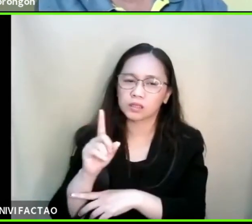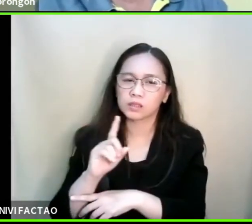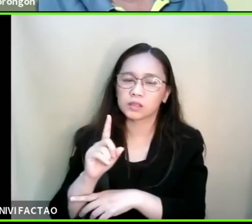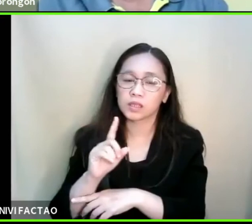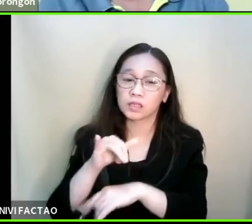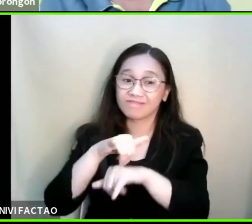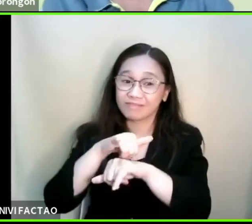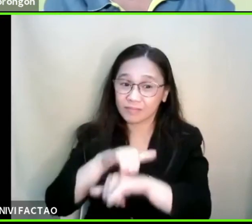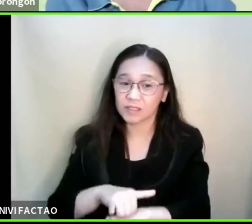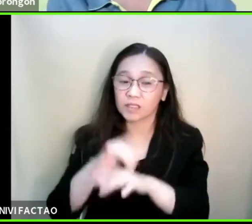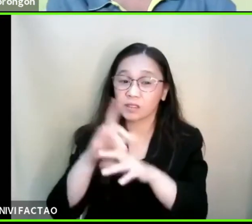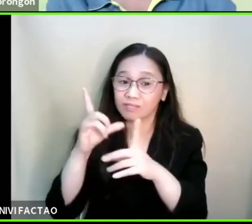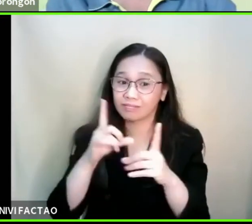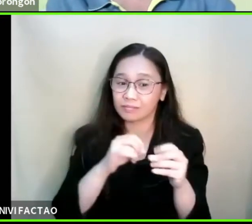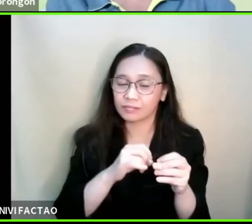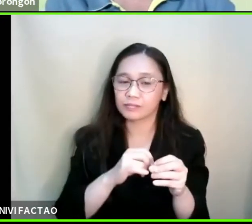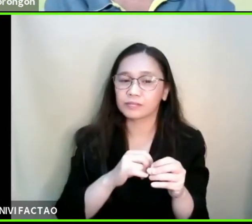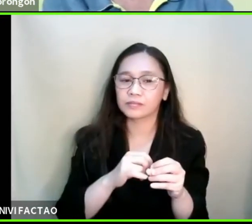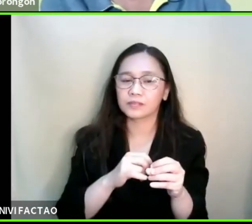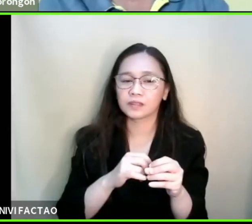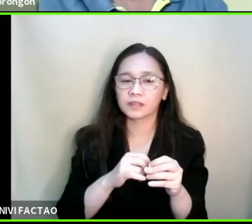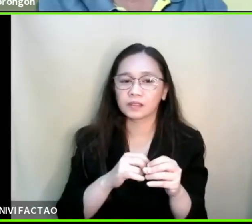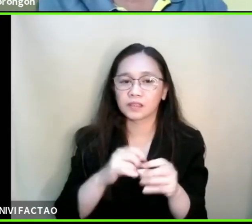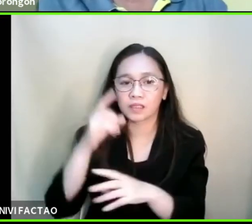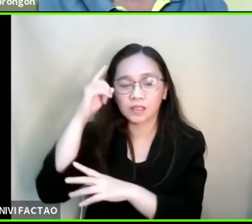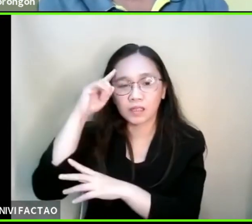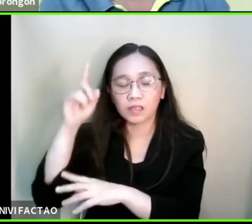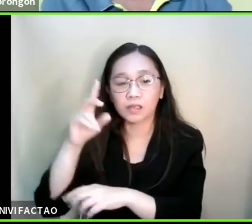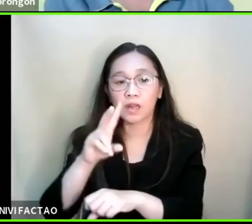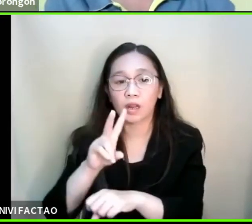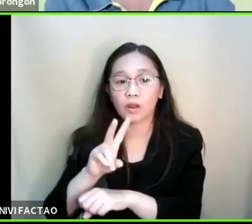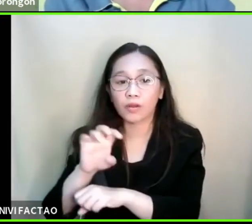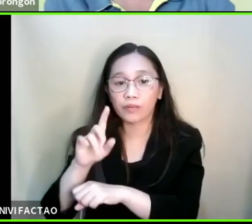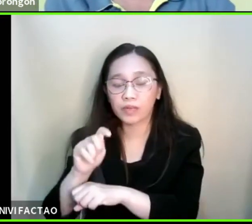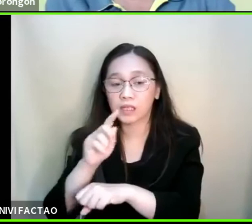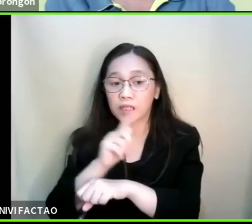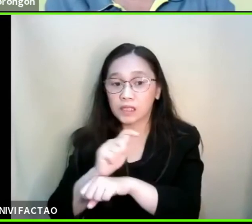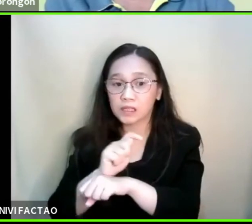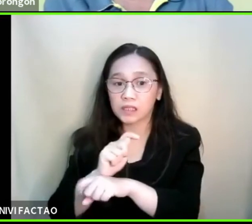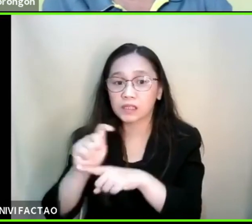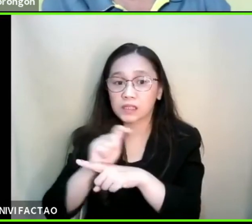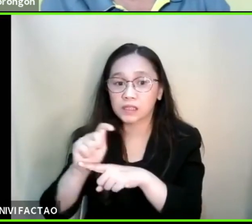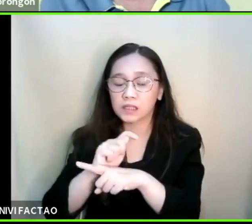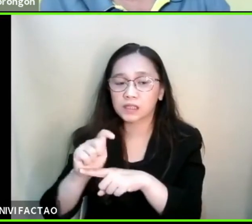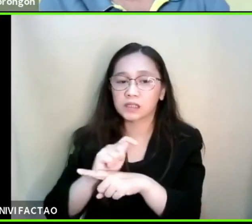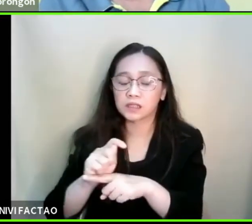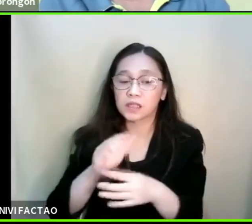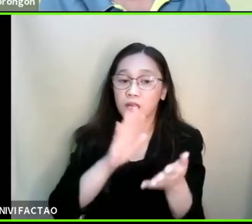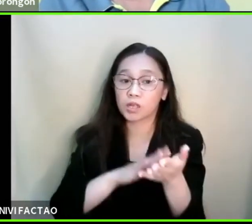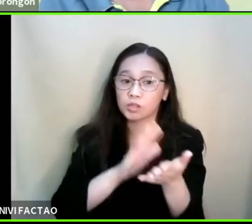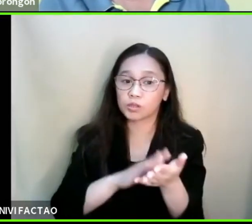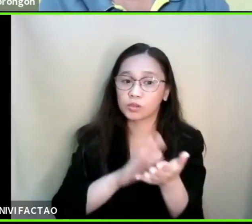na natin na ginagawa for pre-voc and voc training in the schools that our children go to, no.